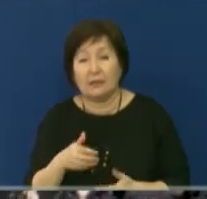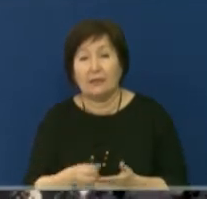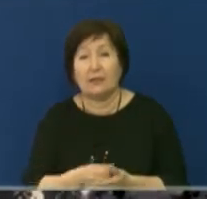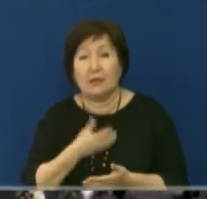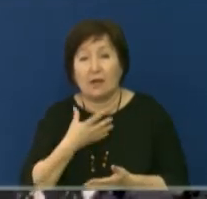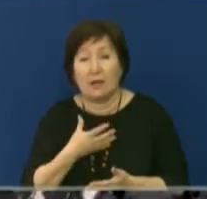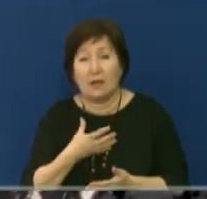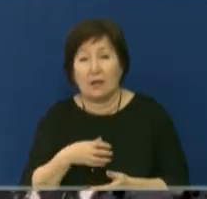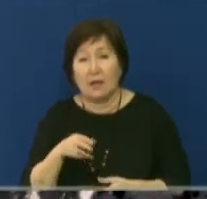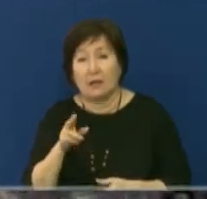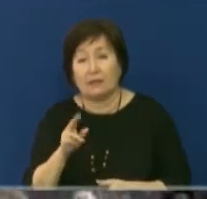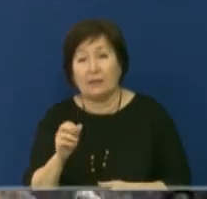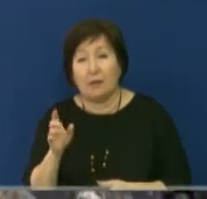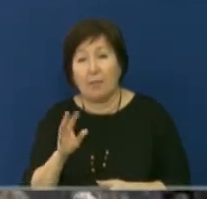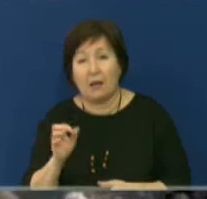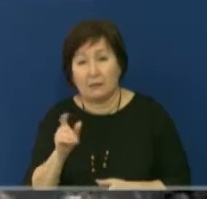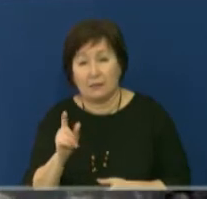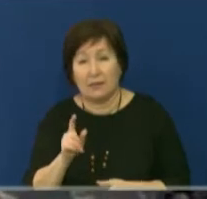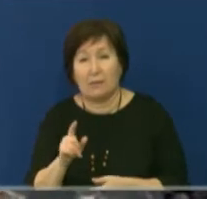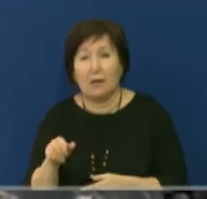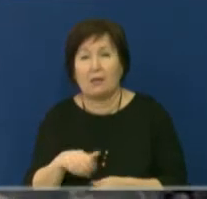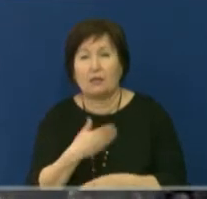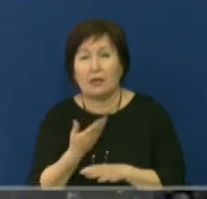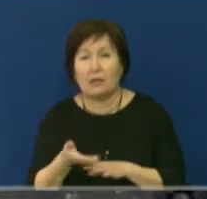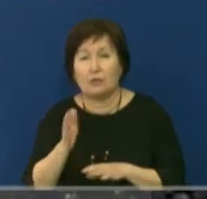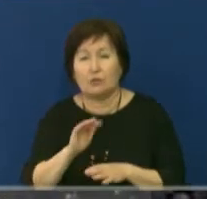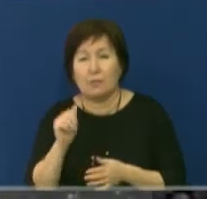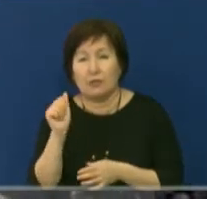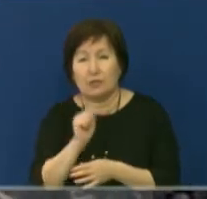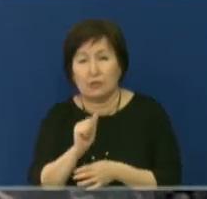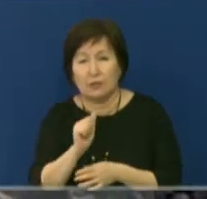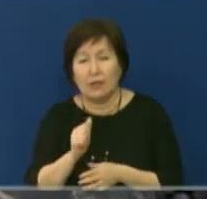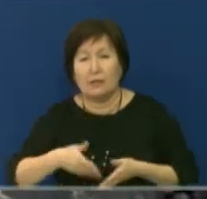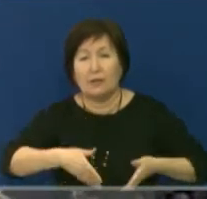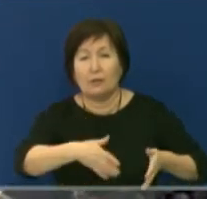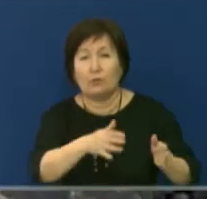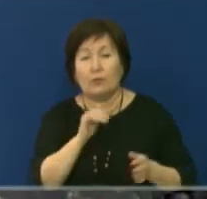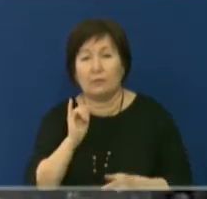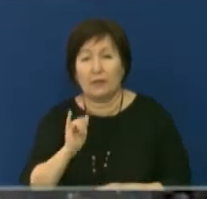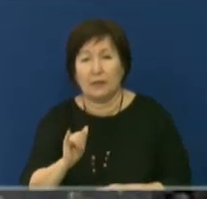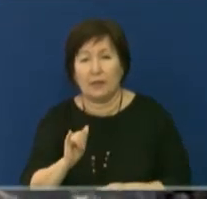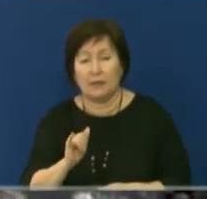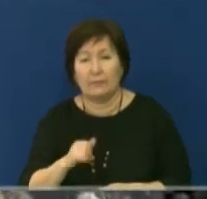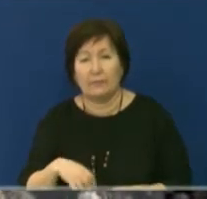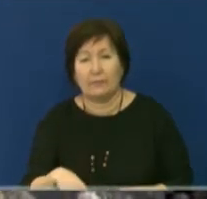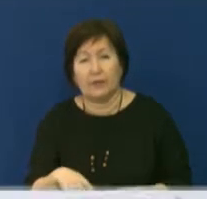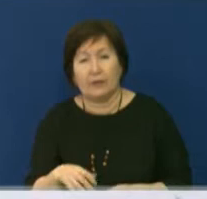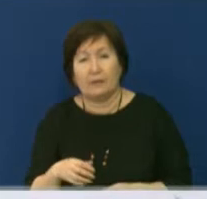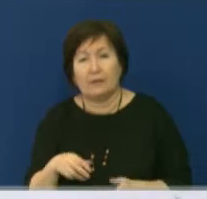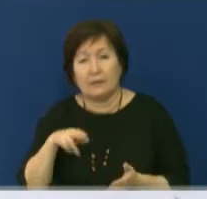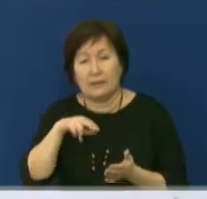рейс сжигает не менее 800-850 литров. Дорога плохая, это тоже увеличивает расход топлива и, соответственно, цену